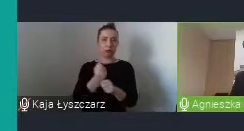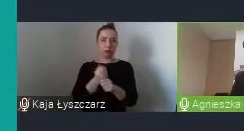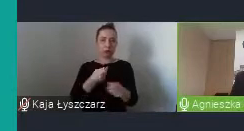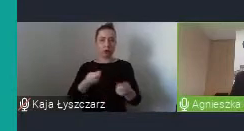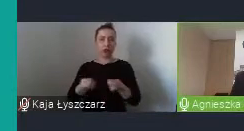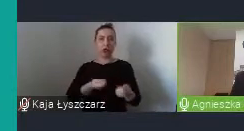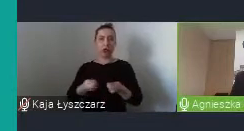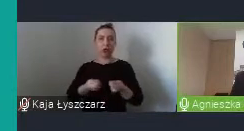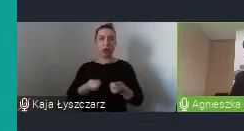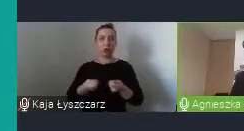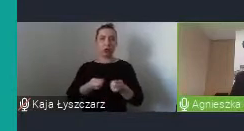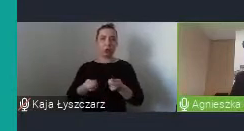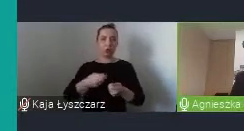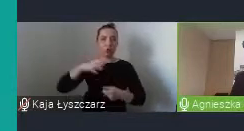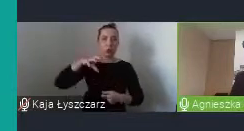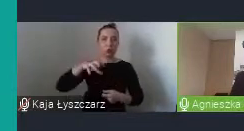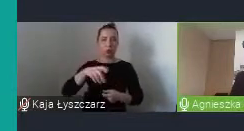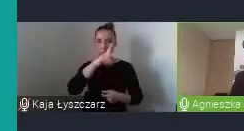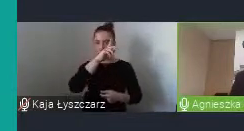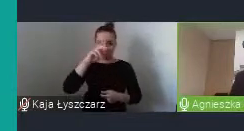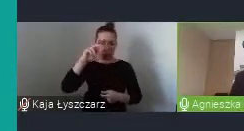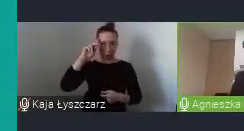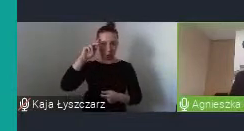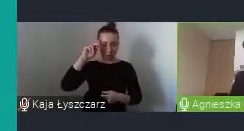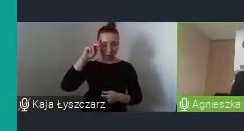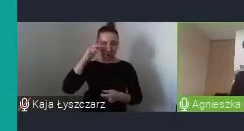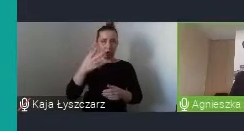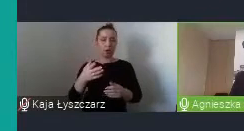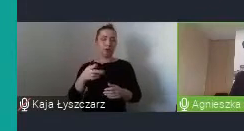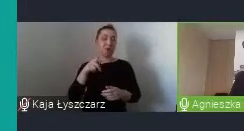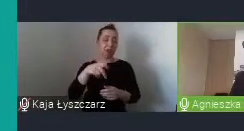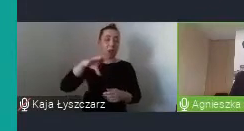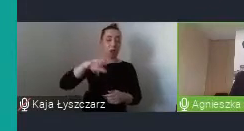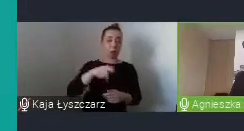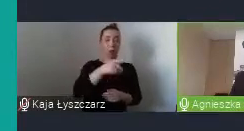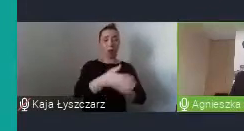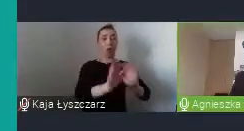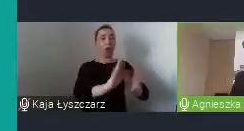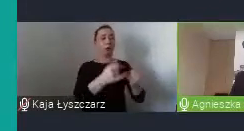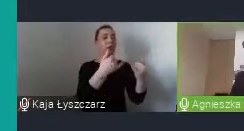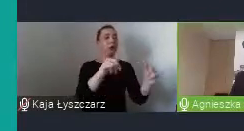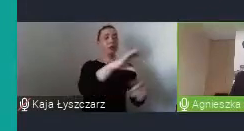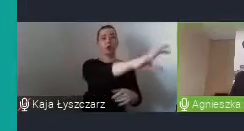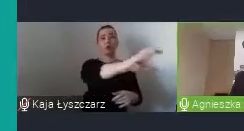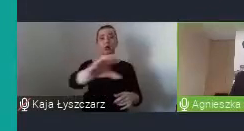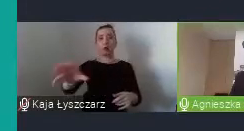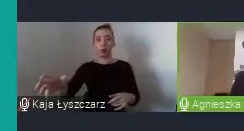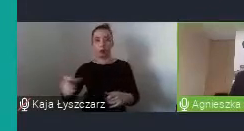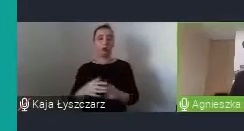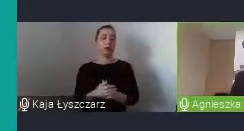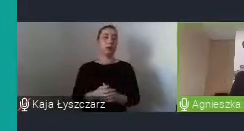kierować grupą, można powiedzieć, opiekunów projektów dofinansowywanych właśnie w ramach tej